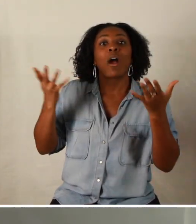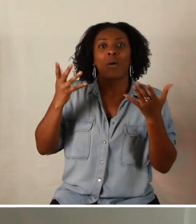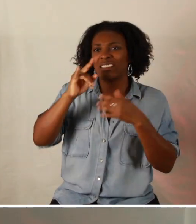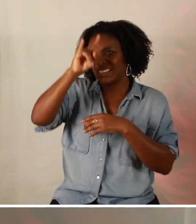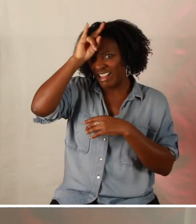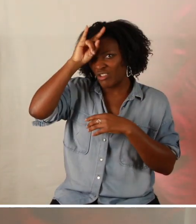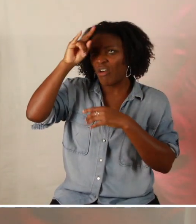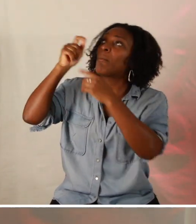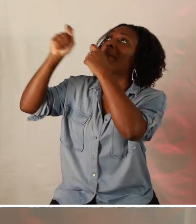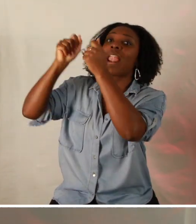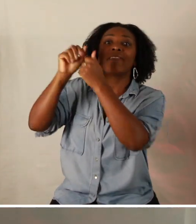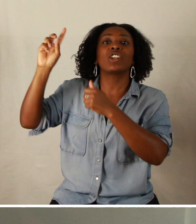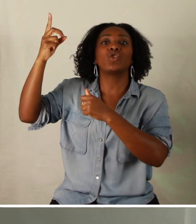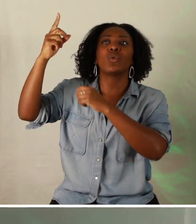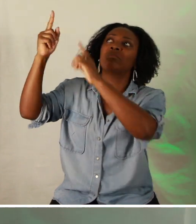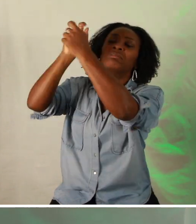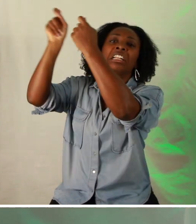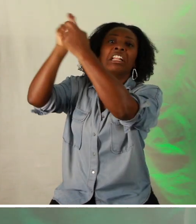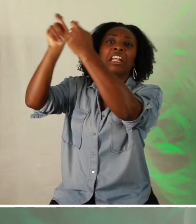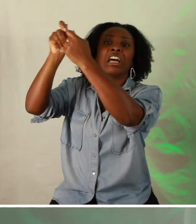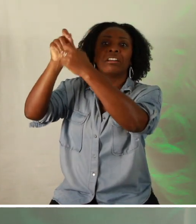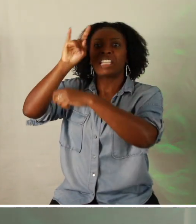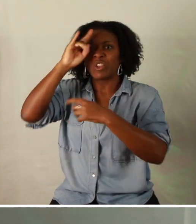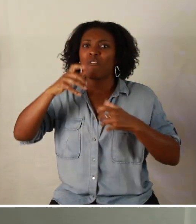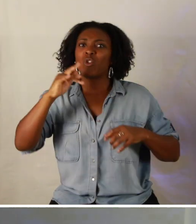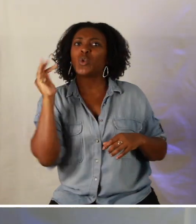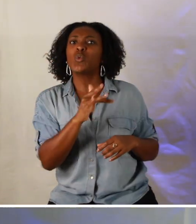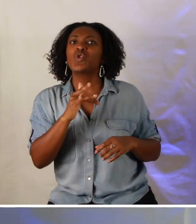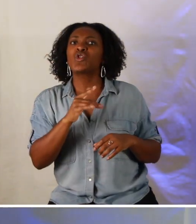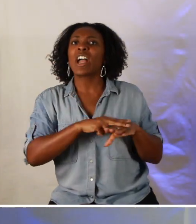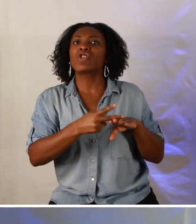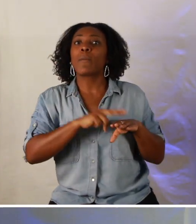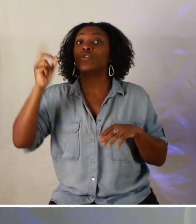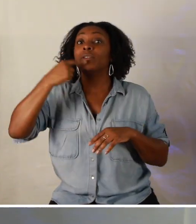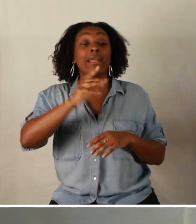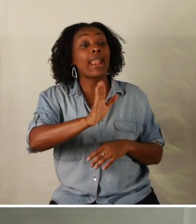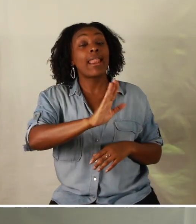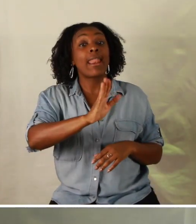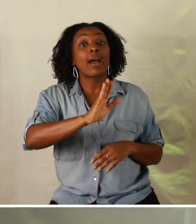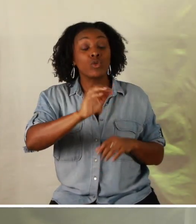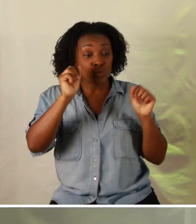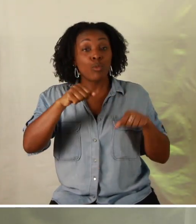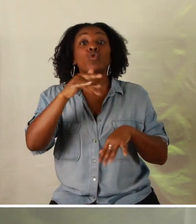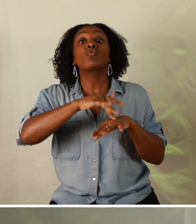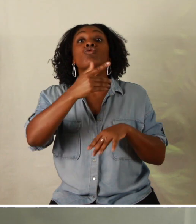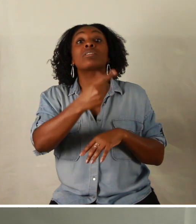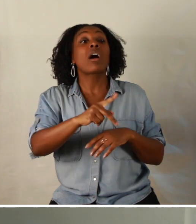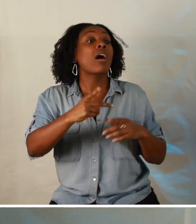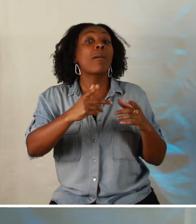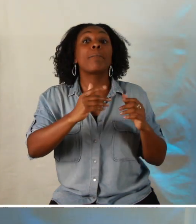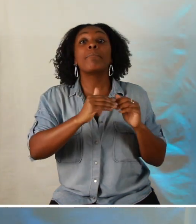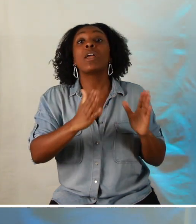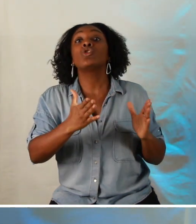quand Satan va vouloir toucher à Job, Dieu va lui mettre une limite en lui disant « Tu peux toucher à tout ce qu'il a, mais pas à sa vie ». Ça veut